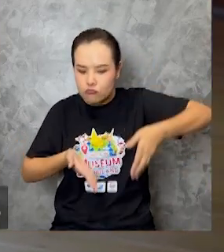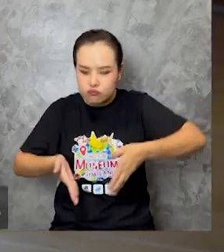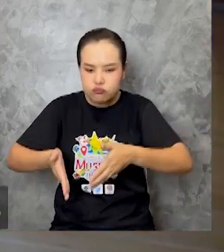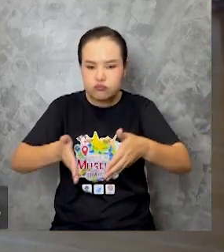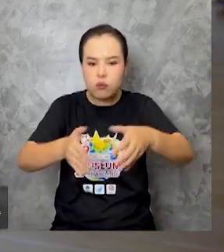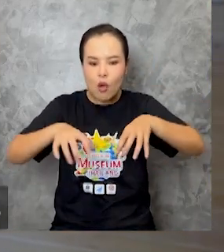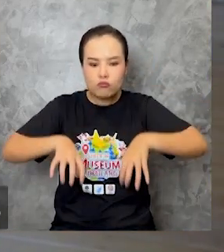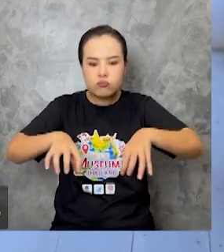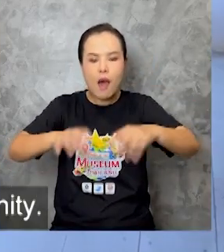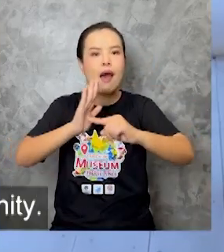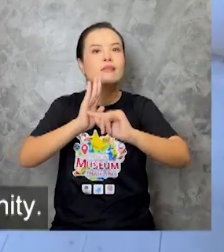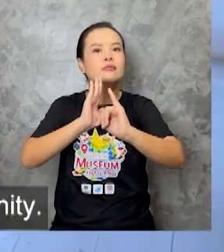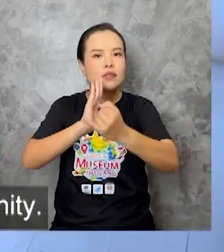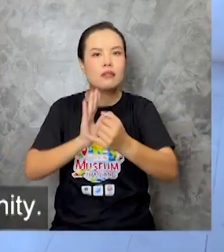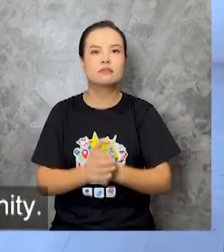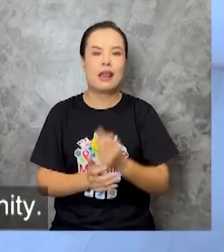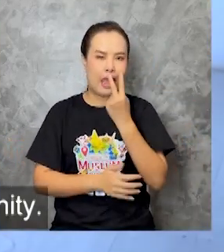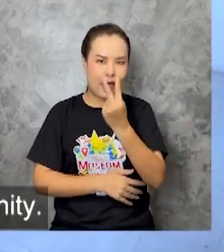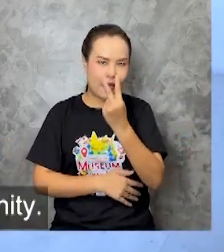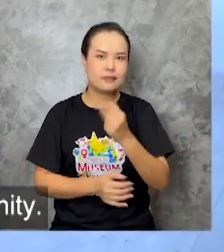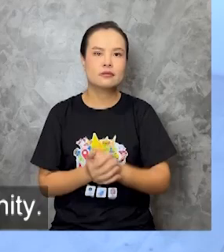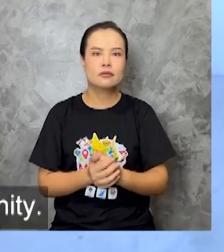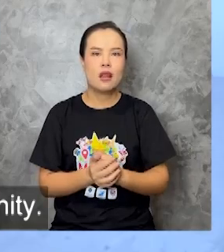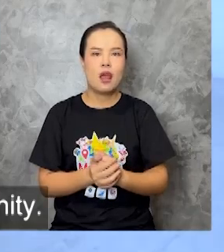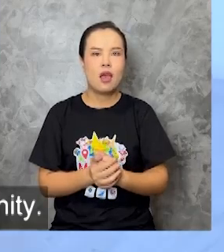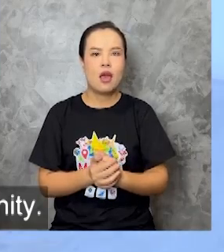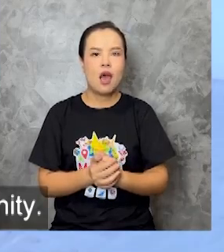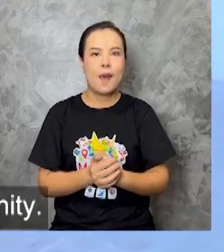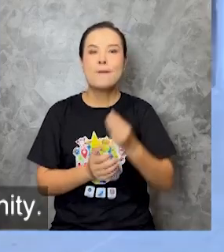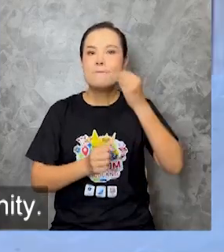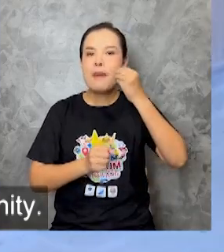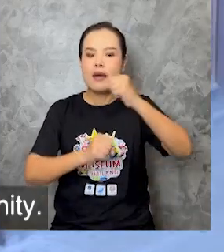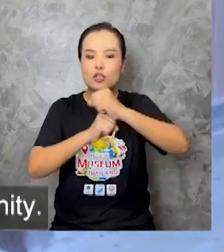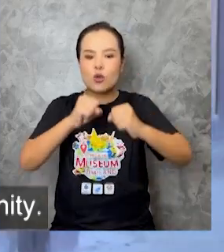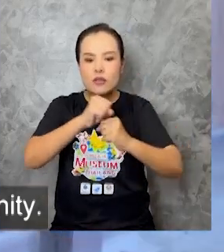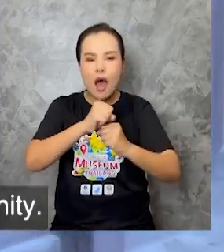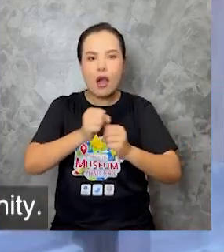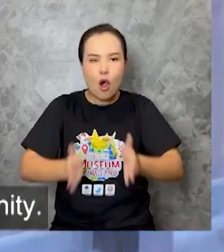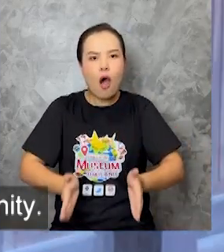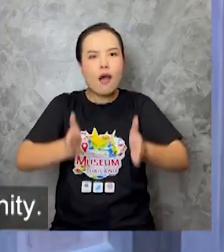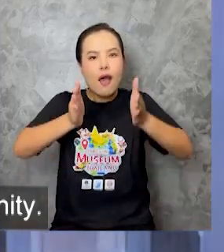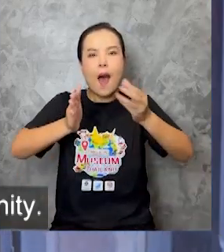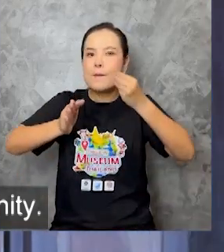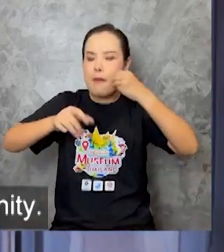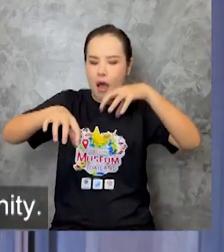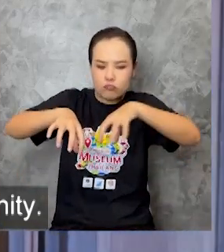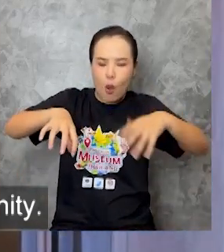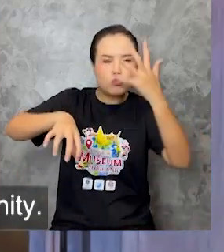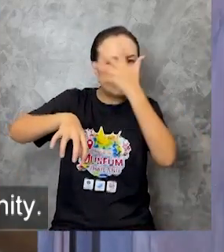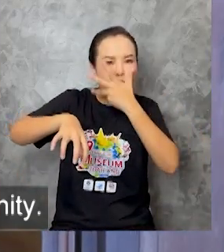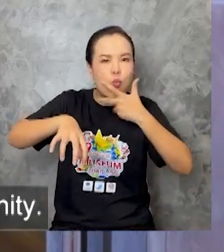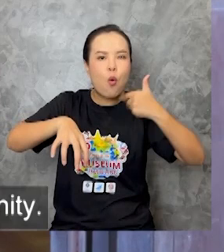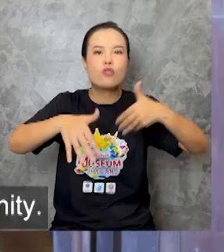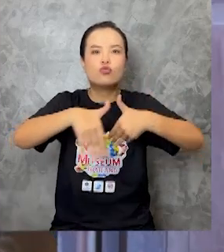จันทบุรีแล้วก็ได้เห็นลักษณะของสถาปัตยกรร ม ความสวยงามของอาคารบ้านเรือนที่มีอยู่ในชุมชน